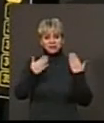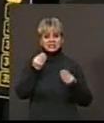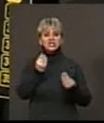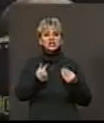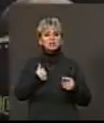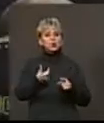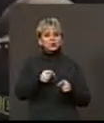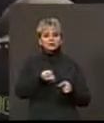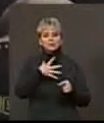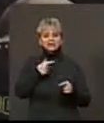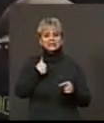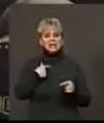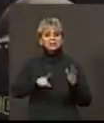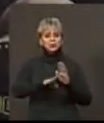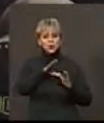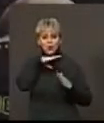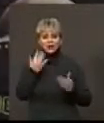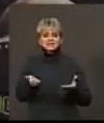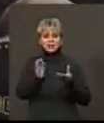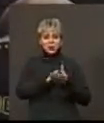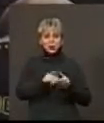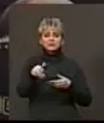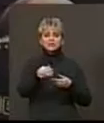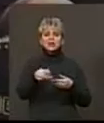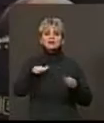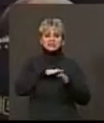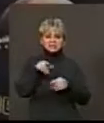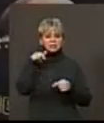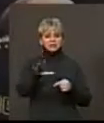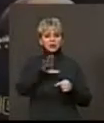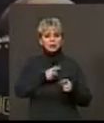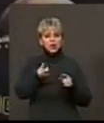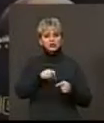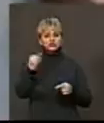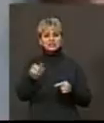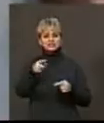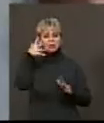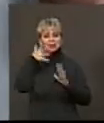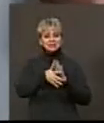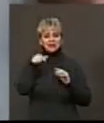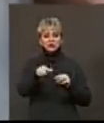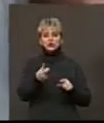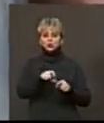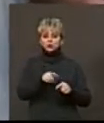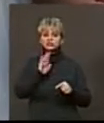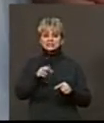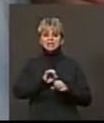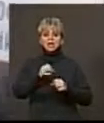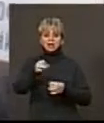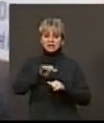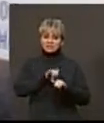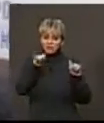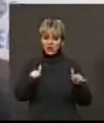мне очень понравилась, я завела очень много новых знакомств. В целом она была очень интересная, познавательная и очень, кстати, даже